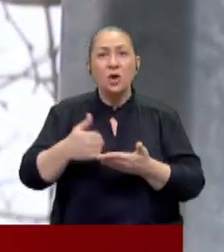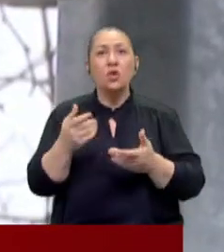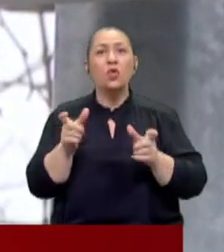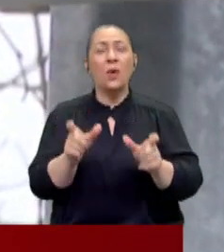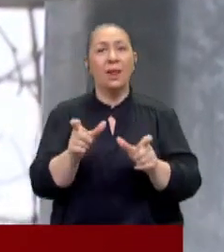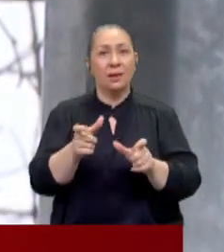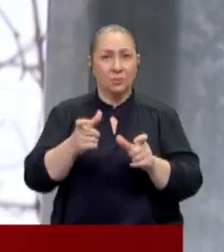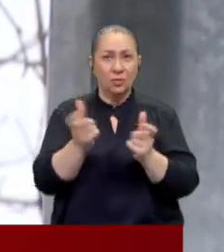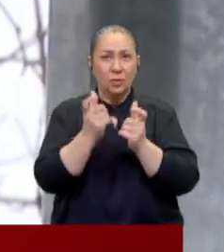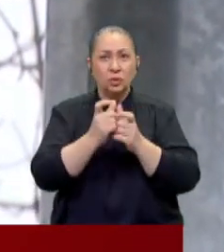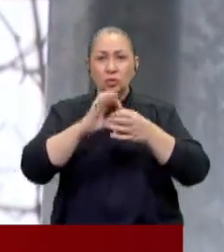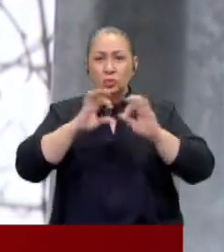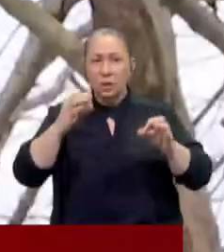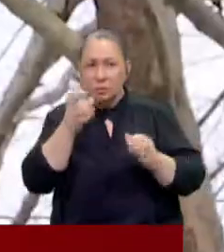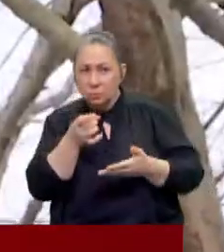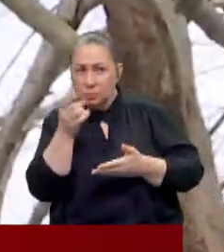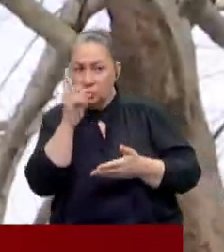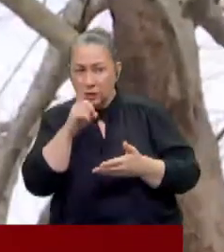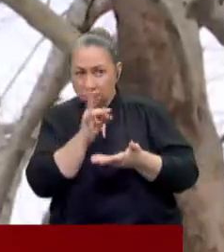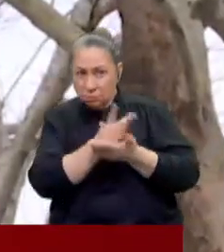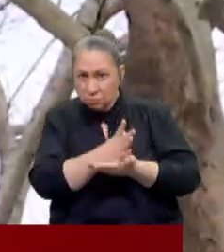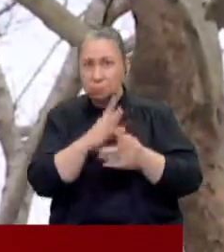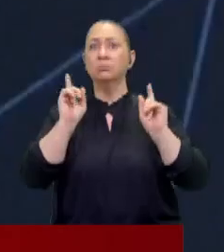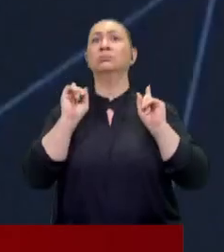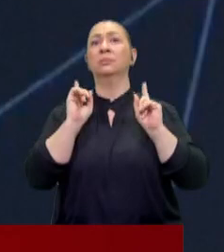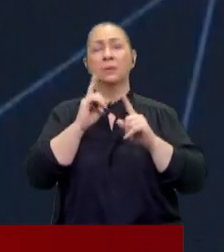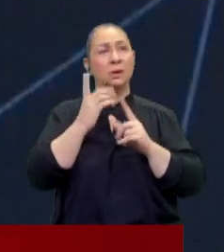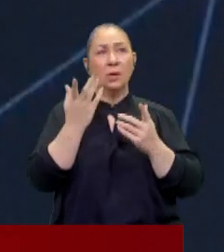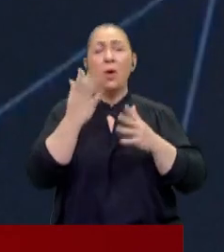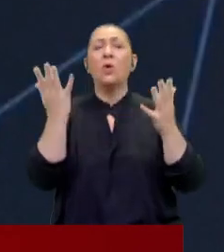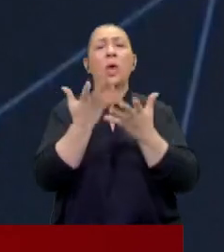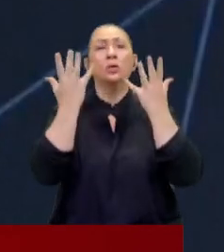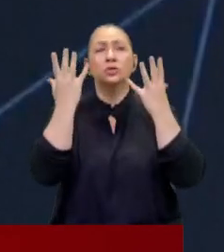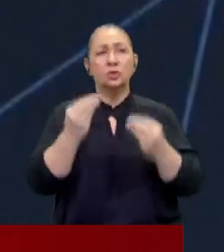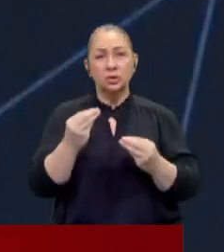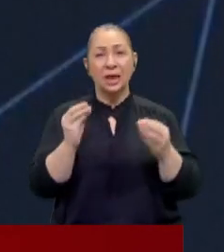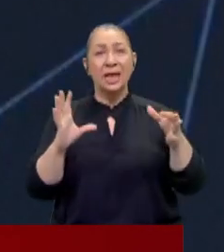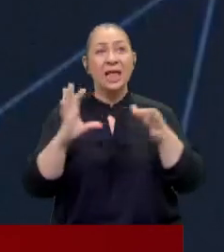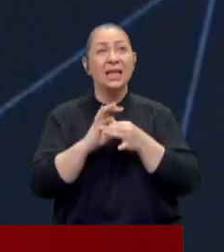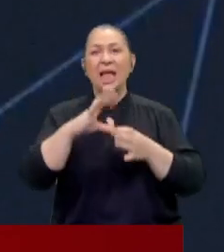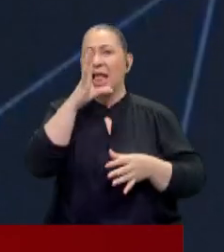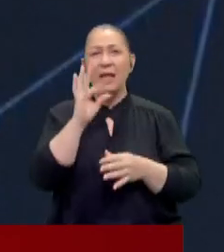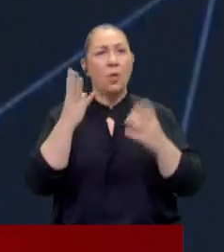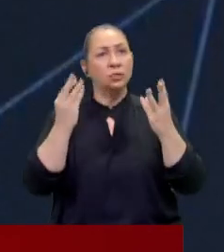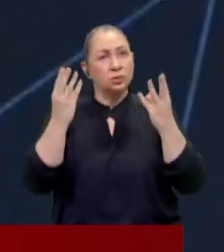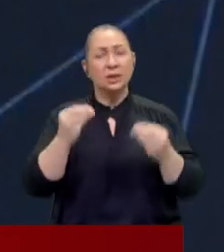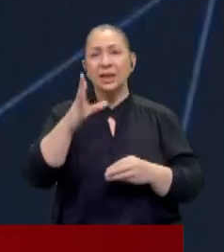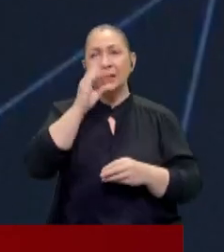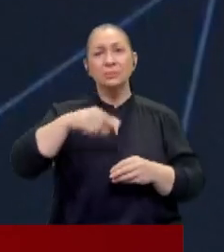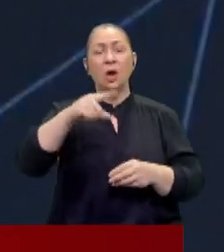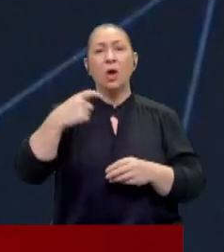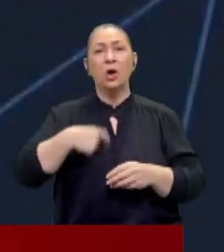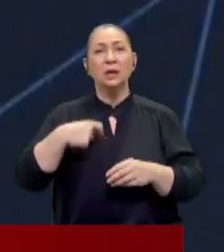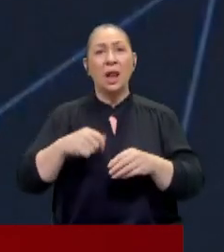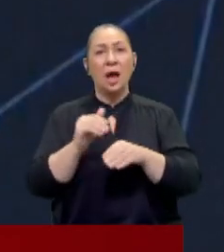toplantısında kurduğu cümleler mi koltuğundan etti sorusunu ardında bırakarak. Olay ne olursa olsun, ilgilisi kim olursa olsun kimsenin